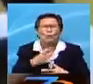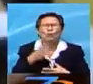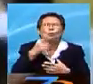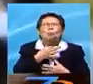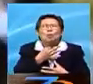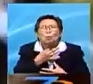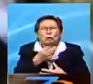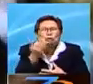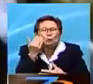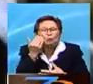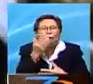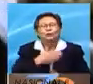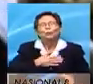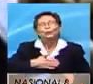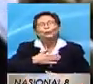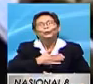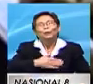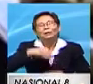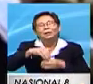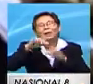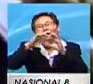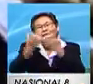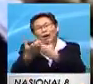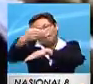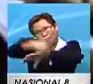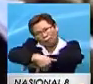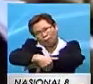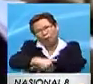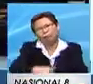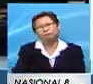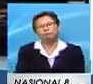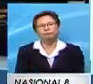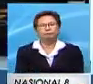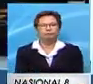selain mencari keseronokan di kelab malam.